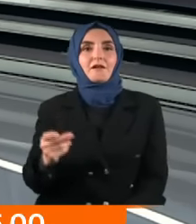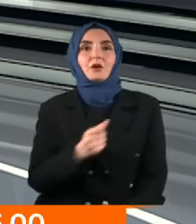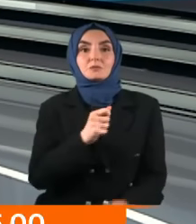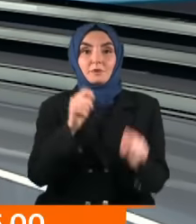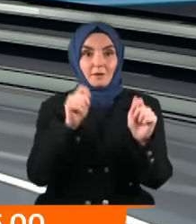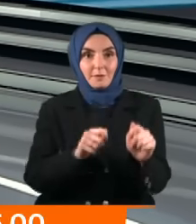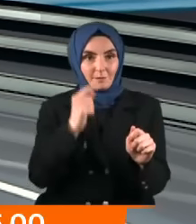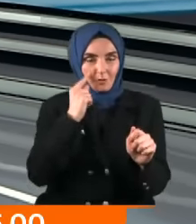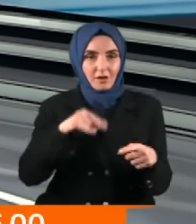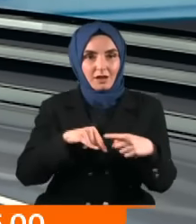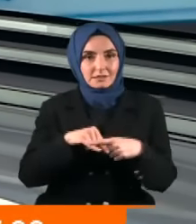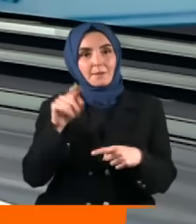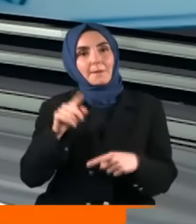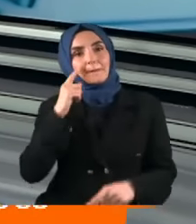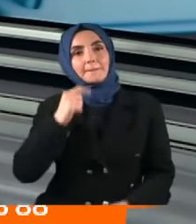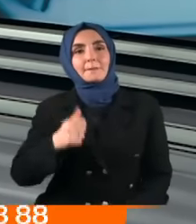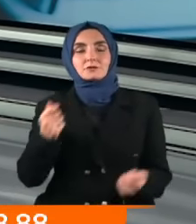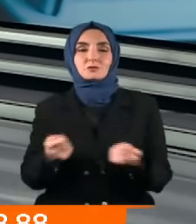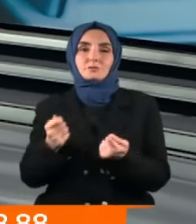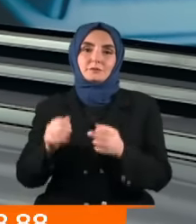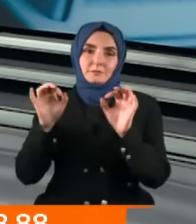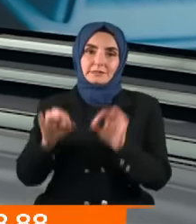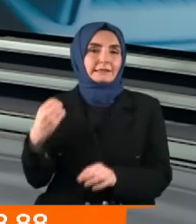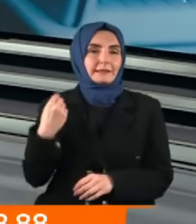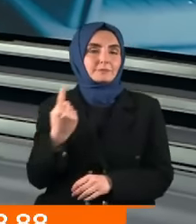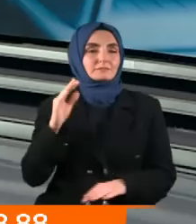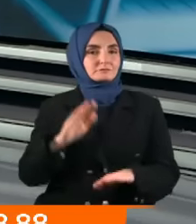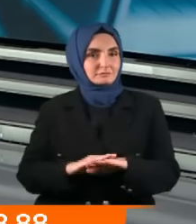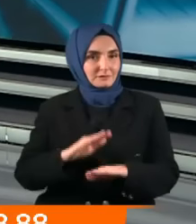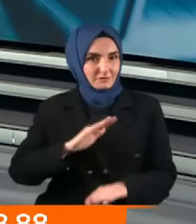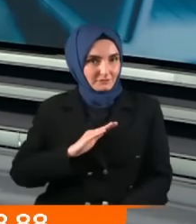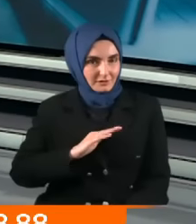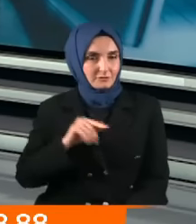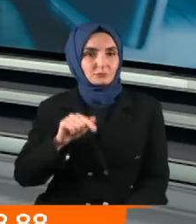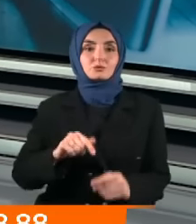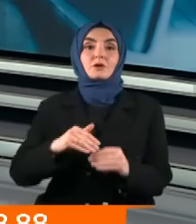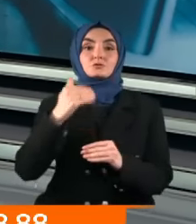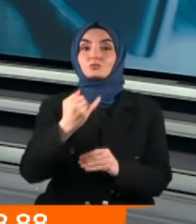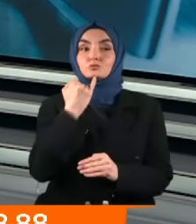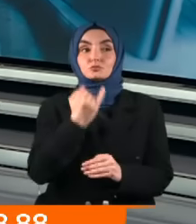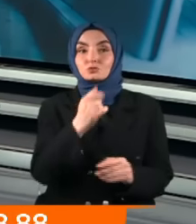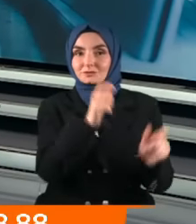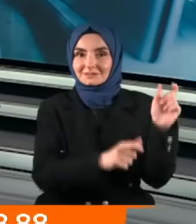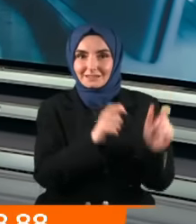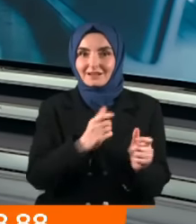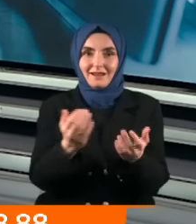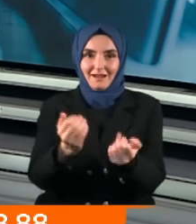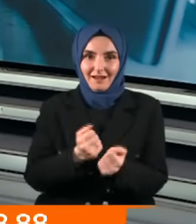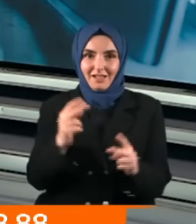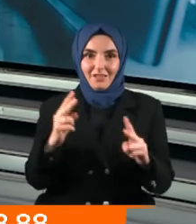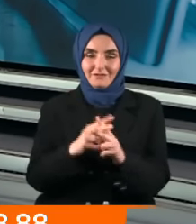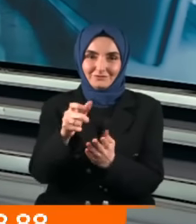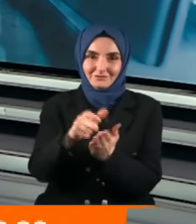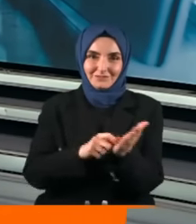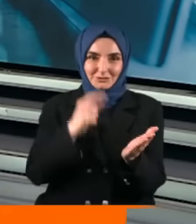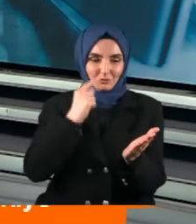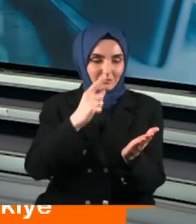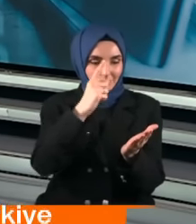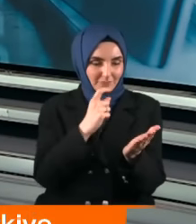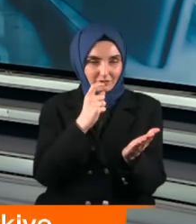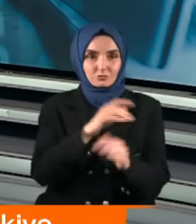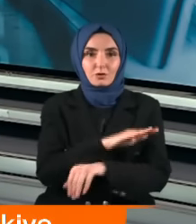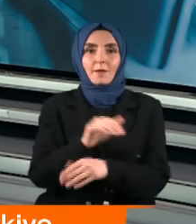girdi. Yeni bir uygulama başladı. Bundan böyle tüketici ödediği fişin fotoğrafını çekip sosyal medyada paylaşabilecek. İşte bu noktadan sonra da yapay zeka timi